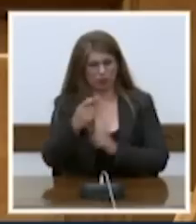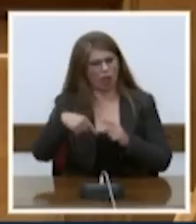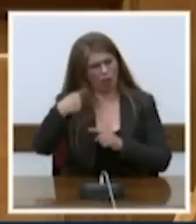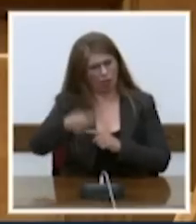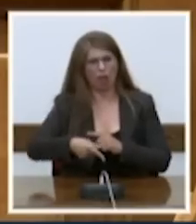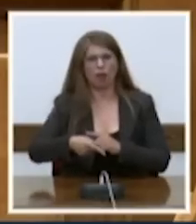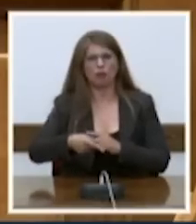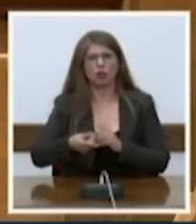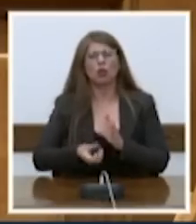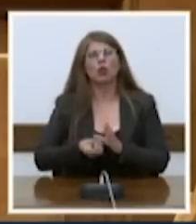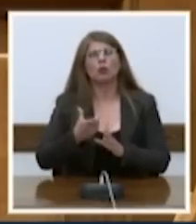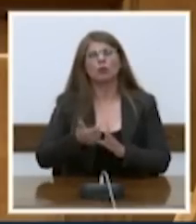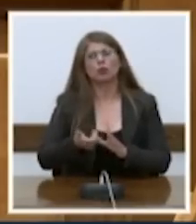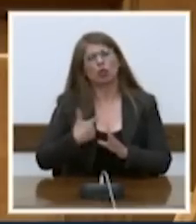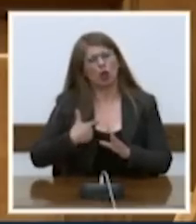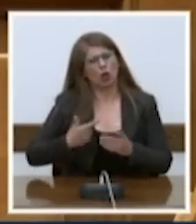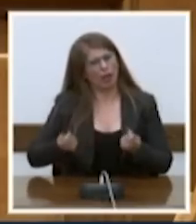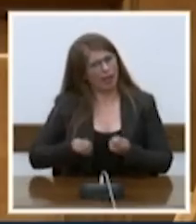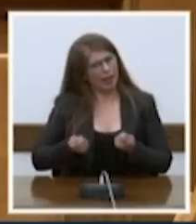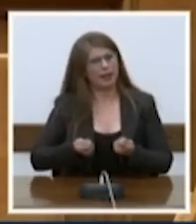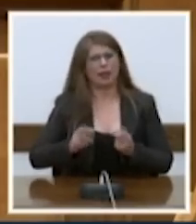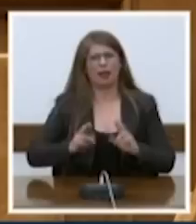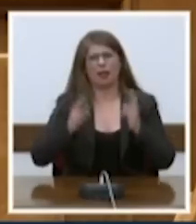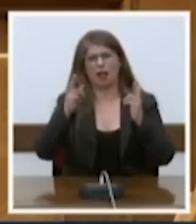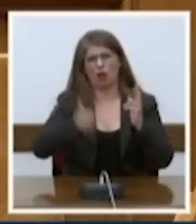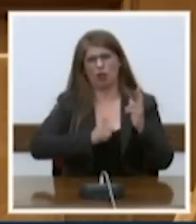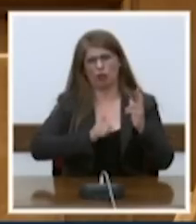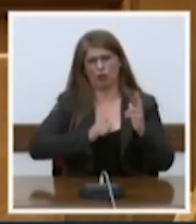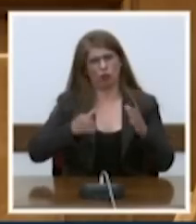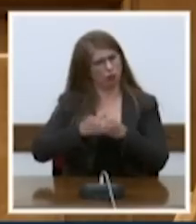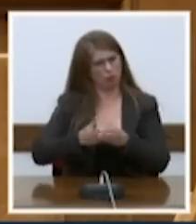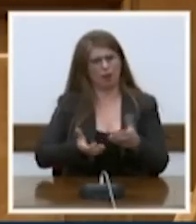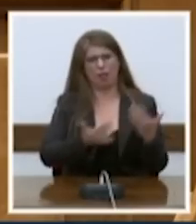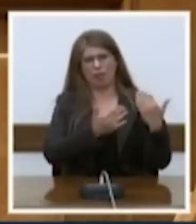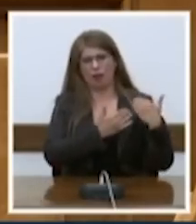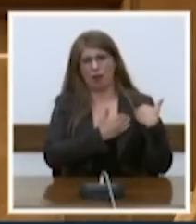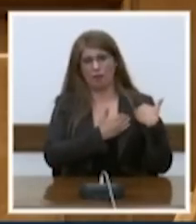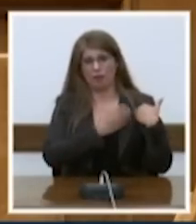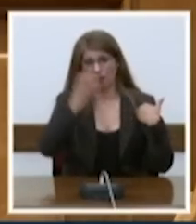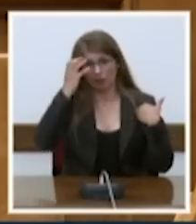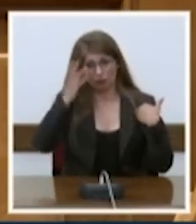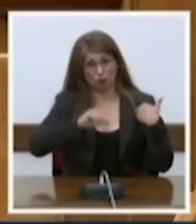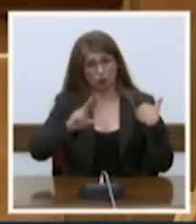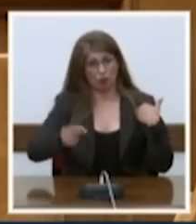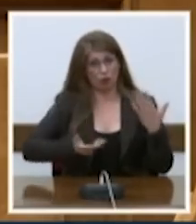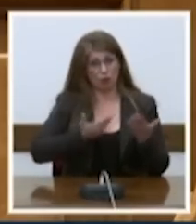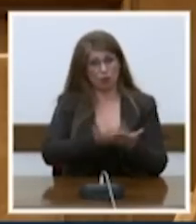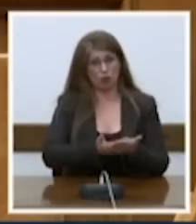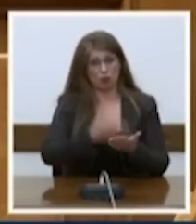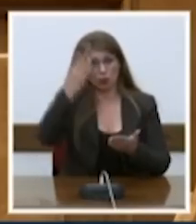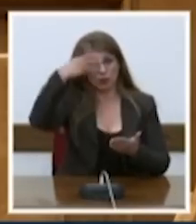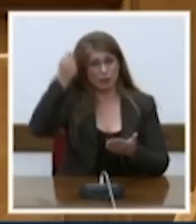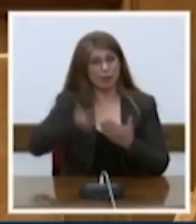πιο ενεργά ο ιδιωτικός επιχειρηματικός τομέας. Θυμίζω, το ίδιο πρότεινε και ο κύριος Τσίπρας προεκλογικά σε